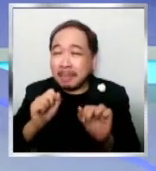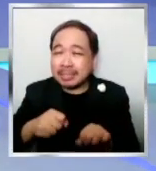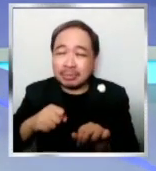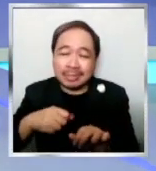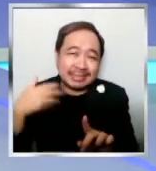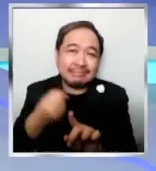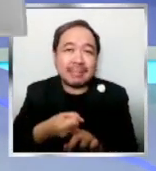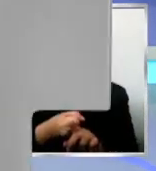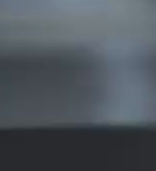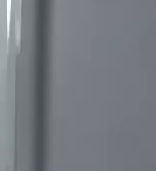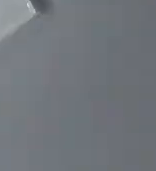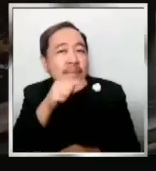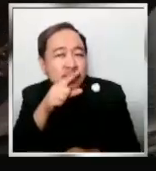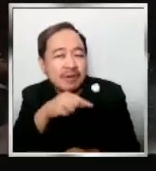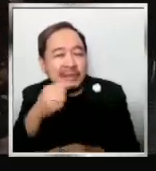si Victoria Tulad.